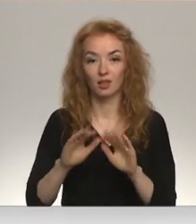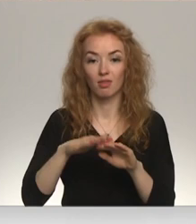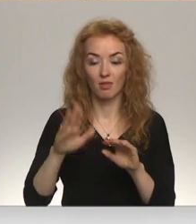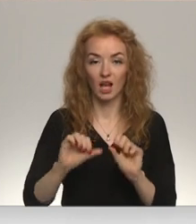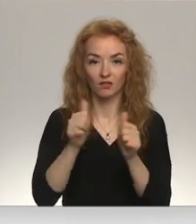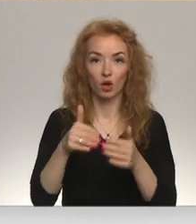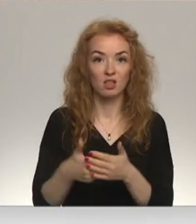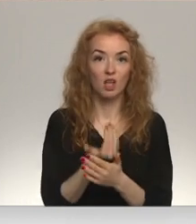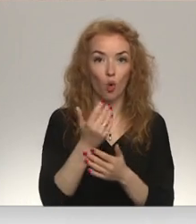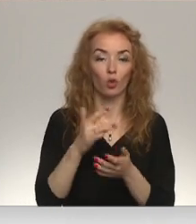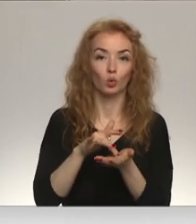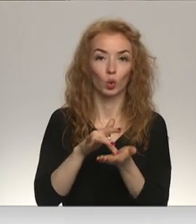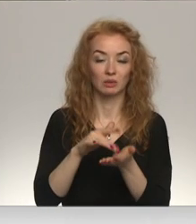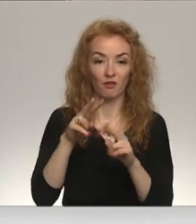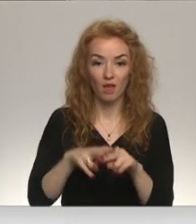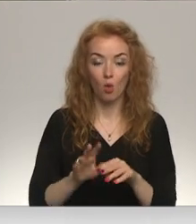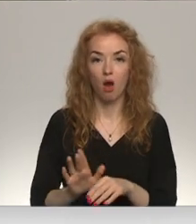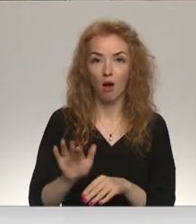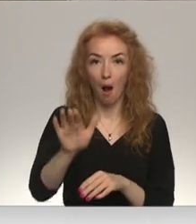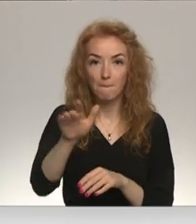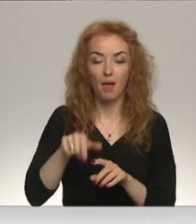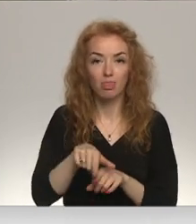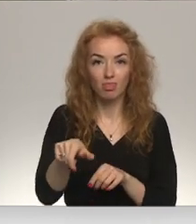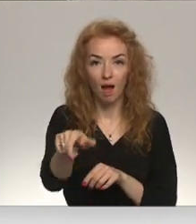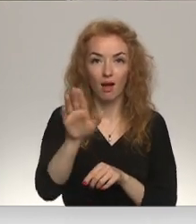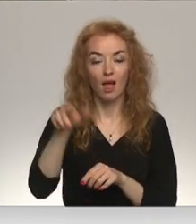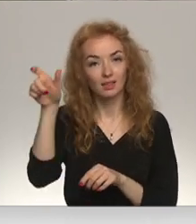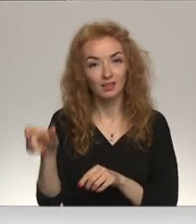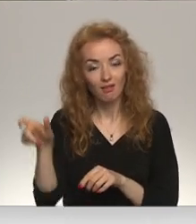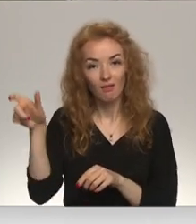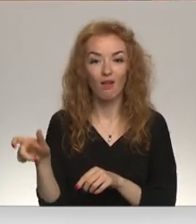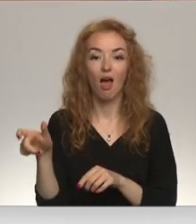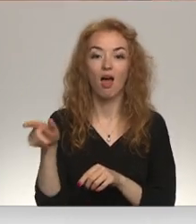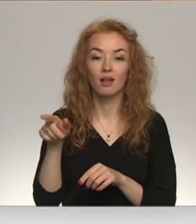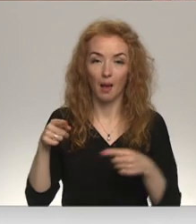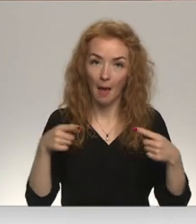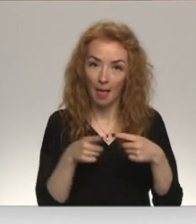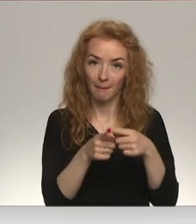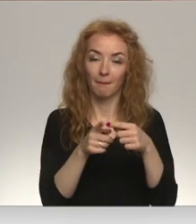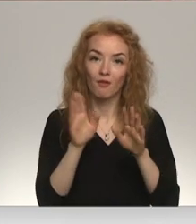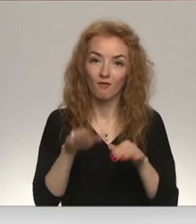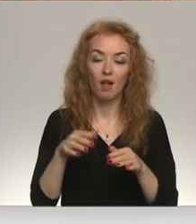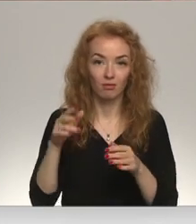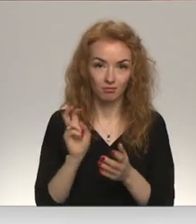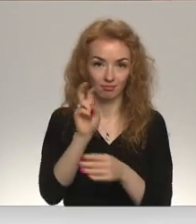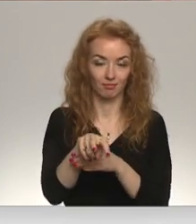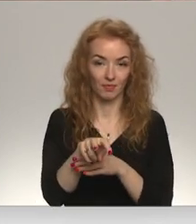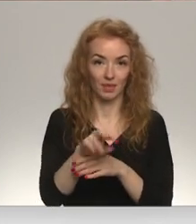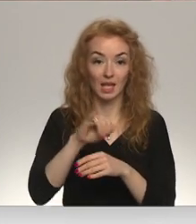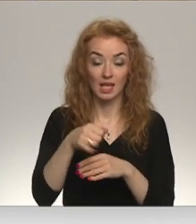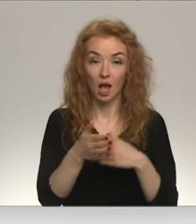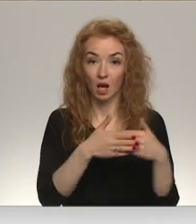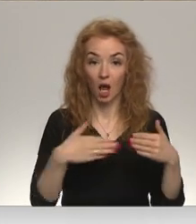jaunu turisma infrastruktūru, kāpnes un takas, lai iedzīvotāji Latvijas kartes spici tagad vispār varētu sasniegt. Ja